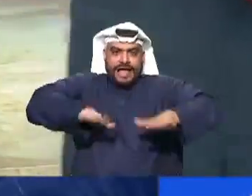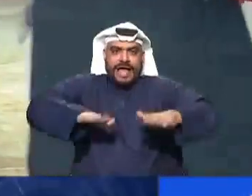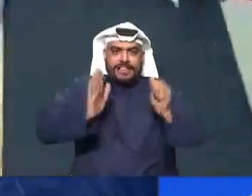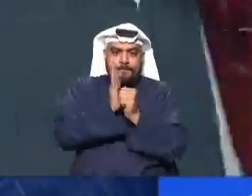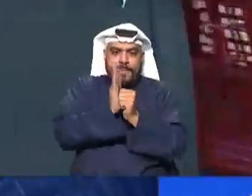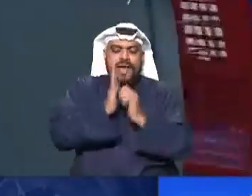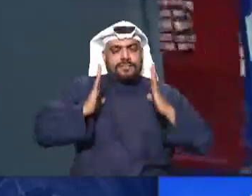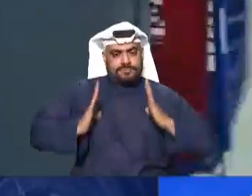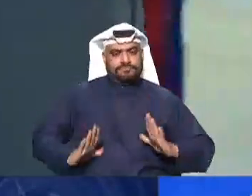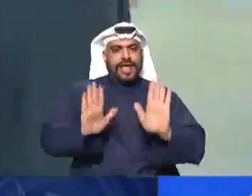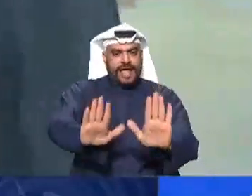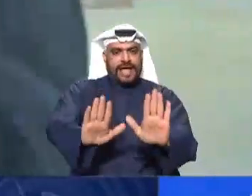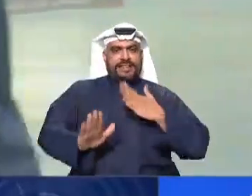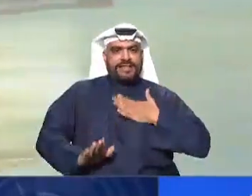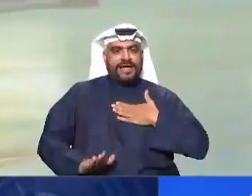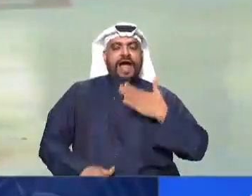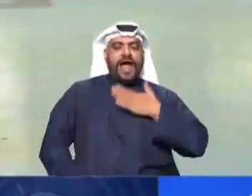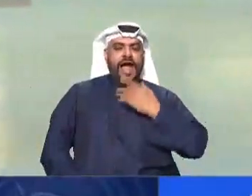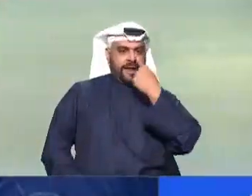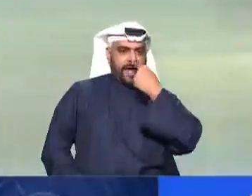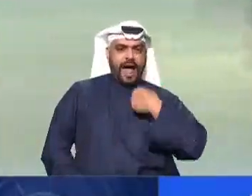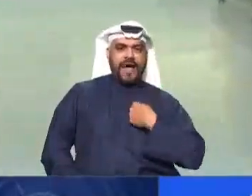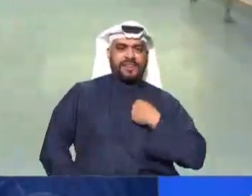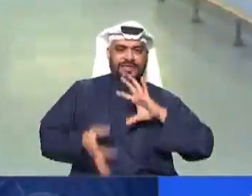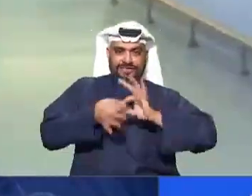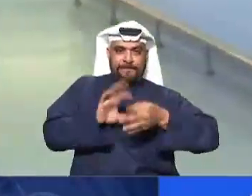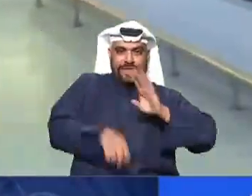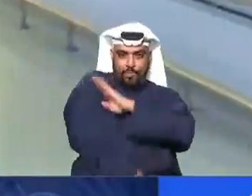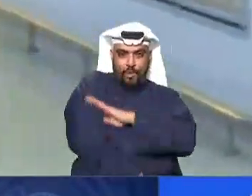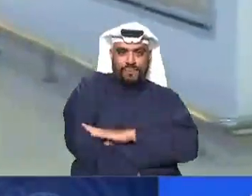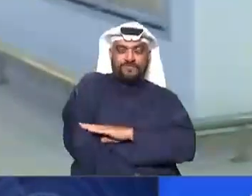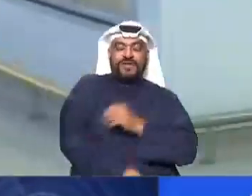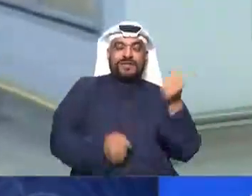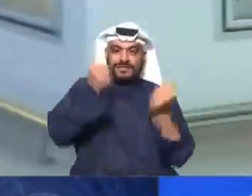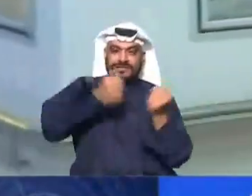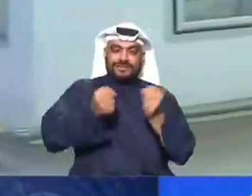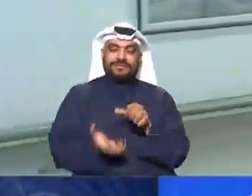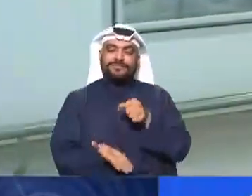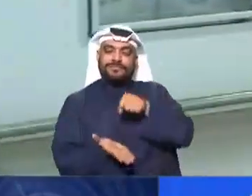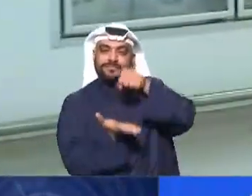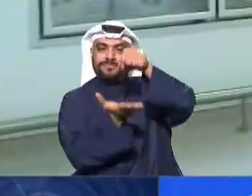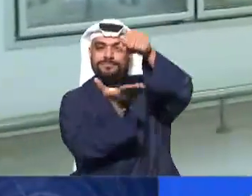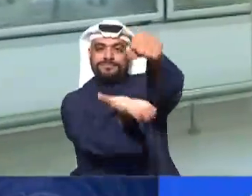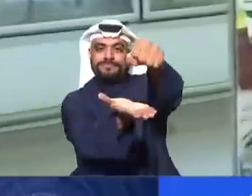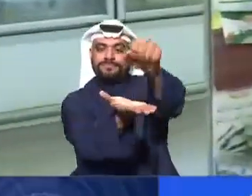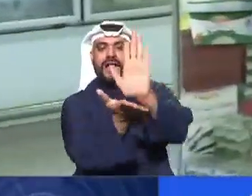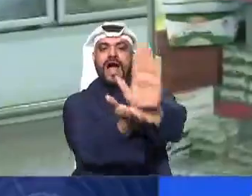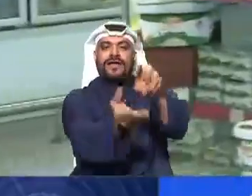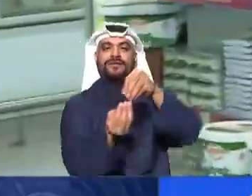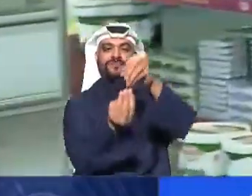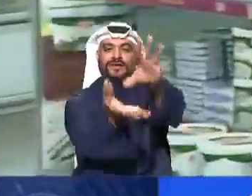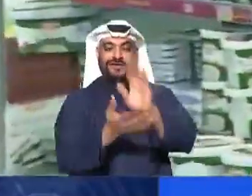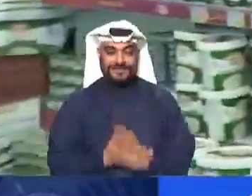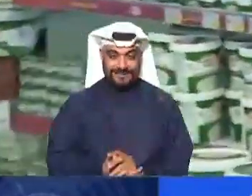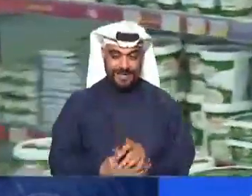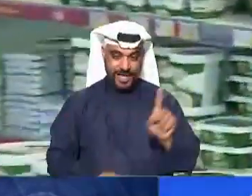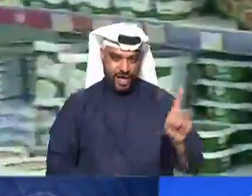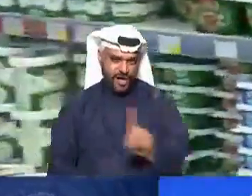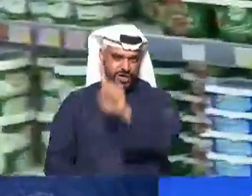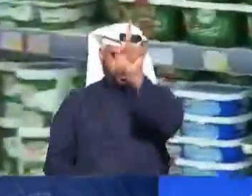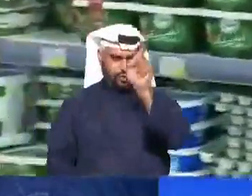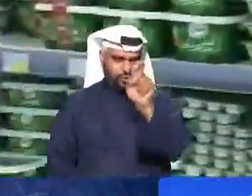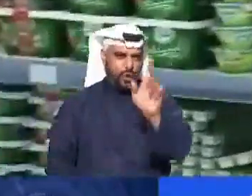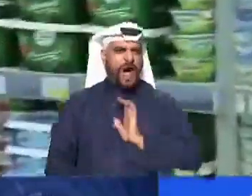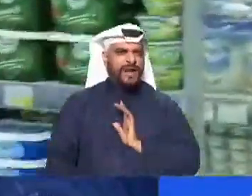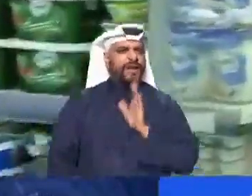في كافة الأمور إن شاء الله. في مناطق لها كثافة سكانية عالية، هل سيسعف ذلك الجمعيات